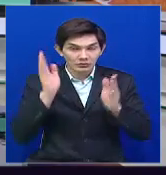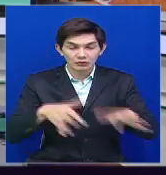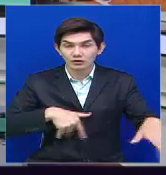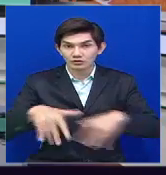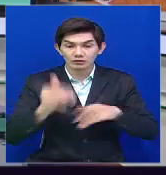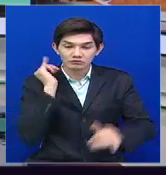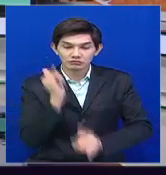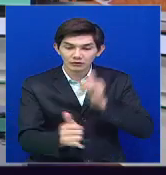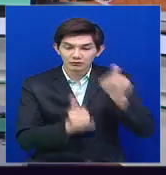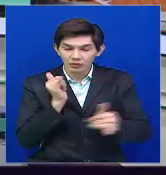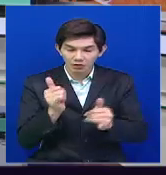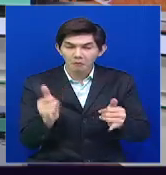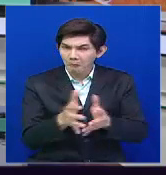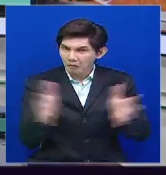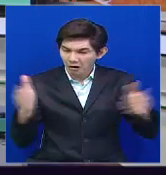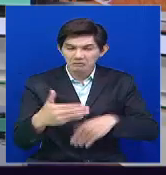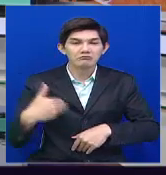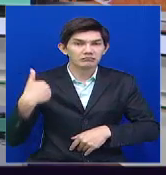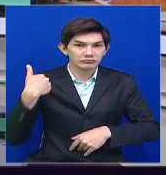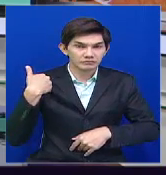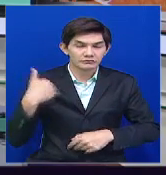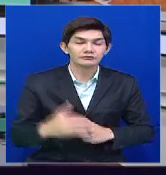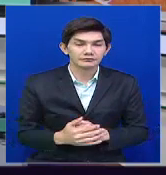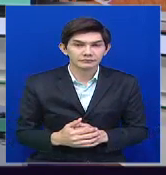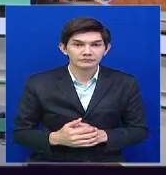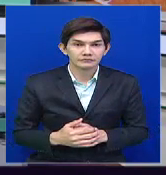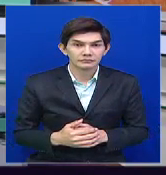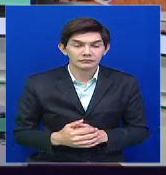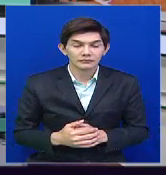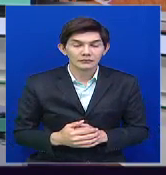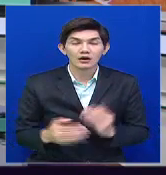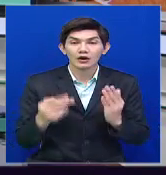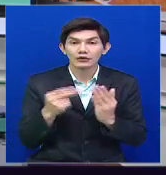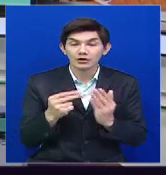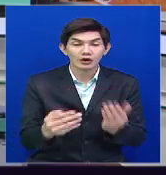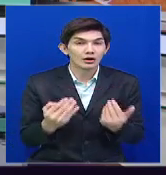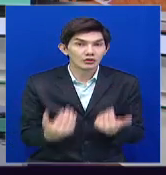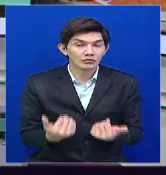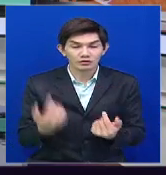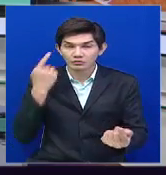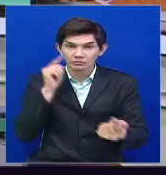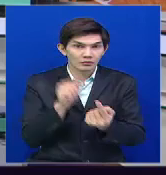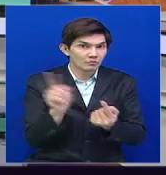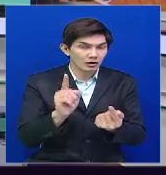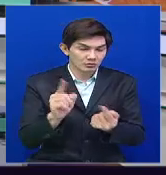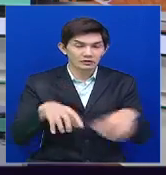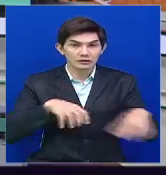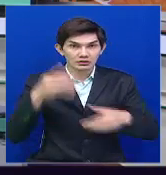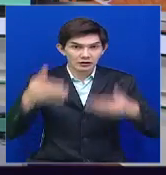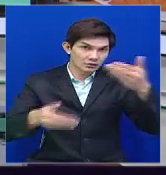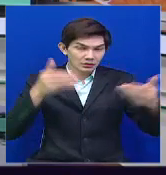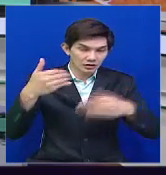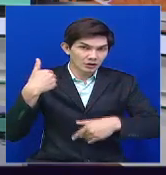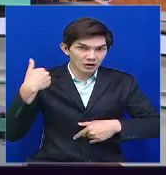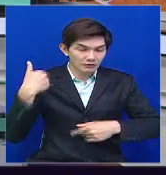ชาชนออกมาใช้สิทธิ์ออกเสียงลงประชามติกันมากที่สุดทําให้จังหวัดหนองคายค่ะหนึ่งในพื้นที่เป้าหมายมีการจัดกิจกรรมนะคะรณ